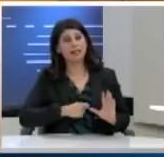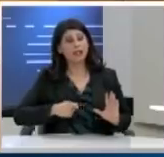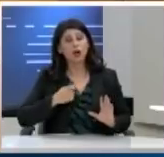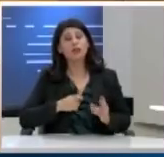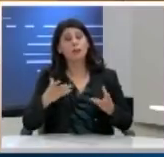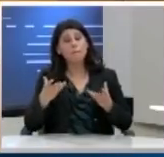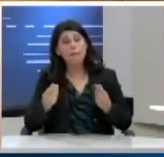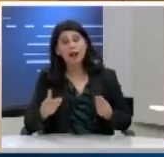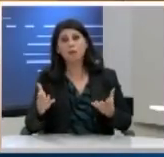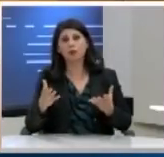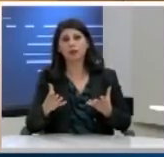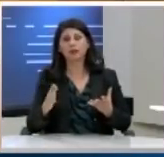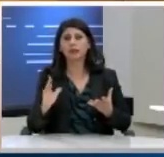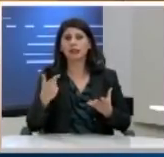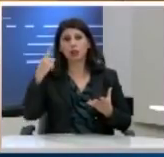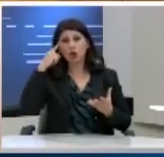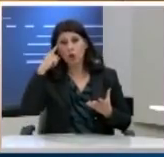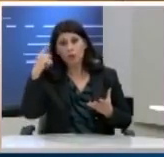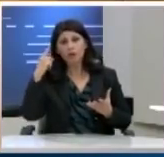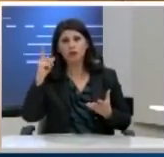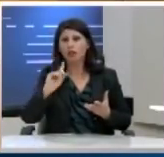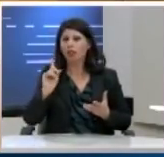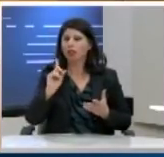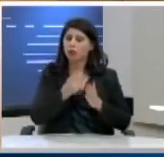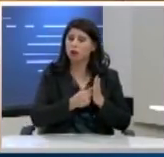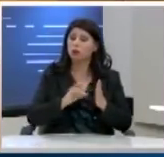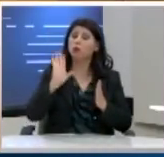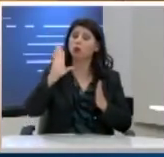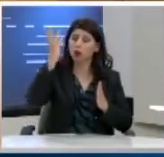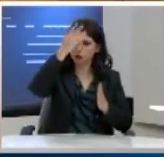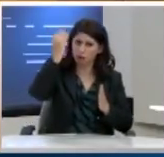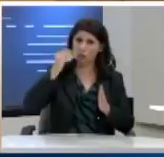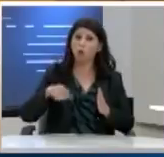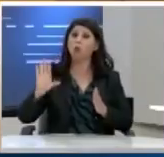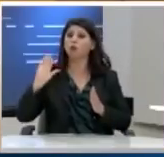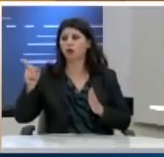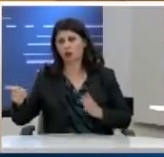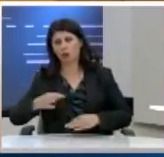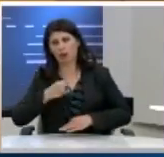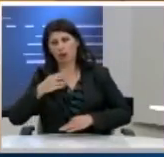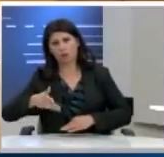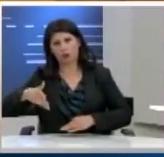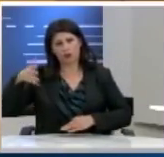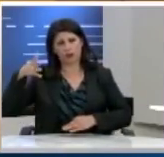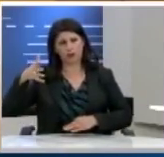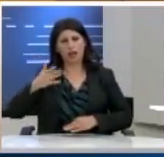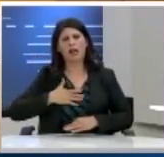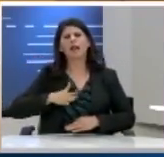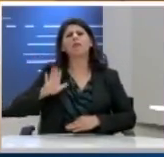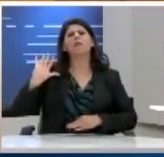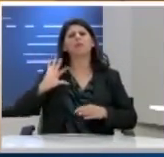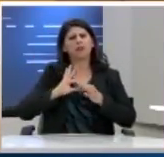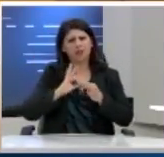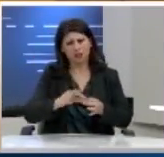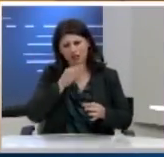πολύ γιατί νομίζω ότι δεν το αξίζει ούτε ο κύριος Τσίπρας αλλά ούτε και ο κύριος Μητσοτάκης. Αλλά δεν θα συνεχίσω να πω γι'